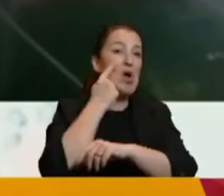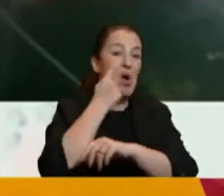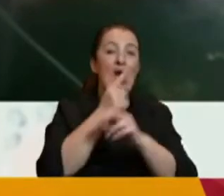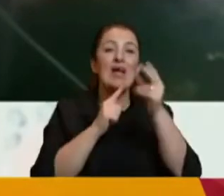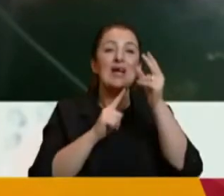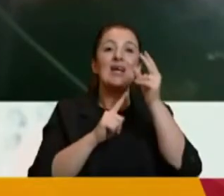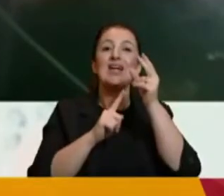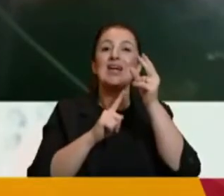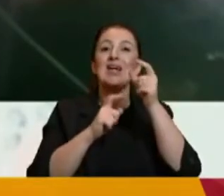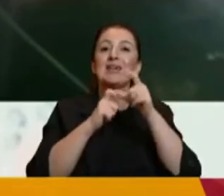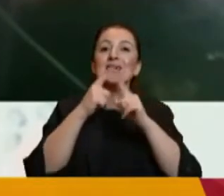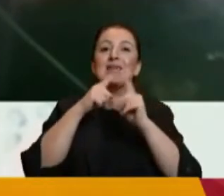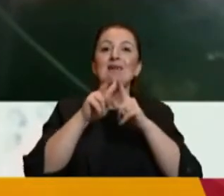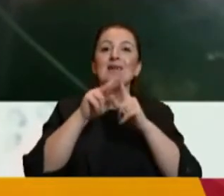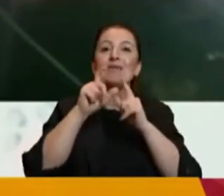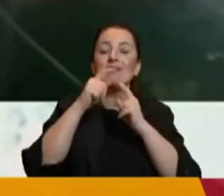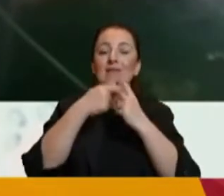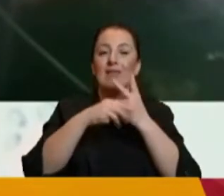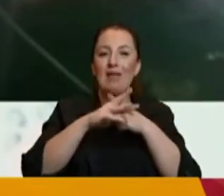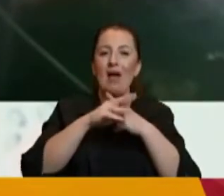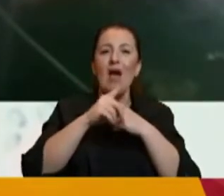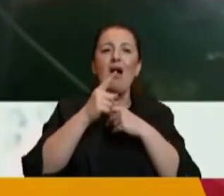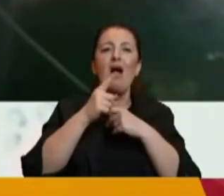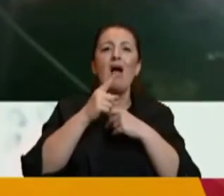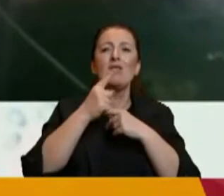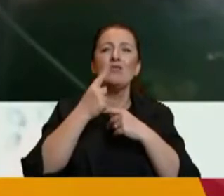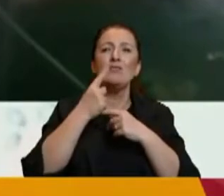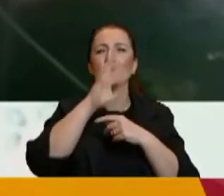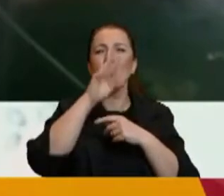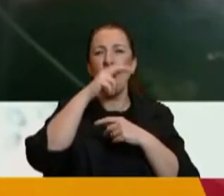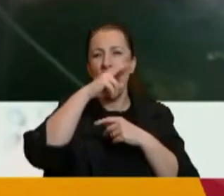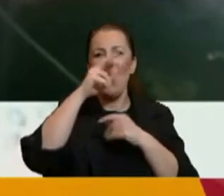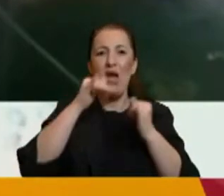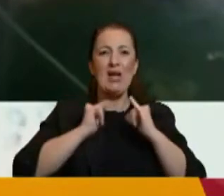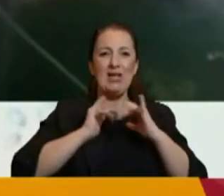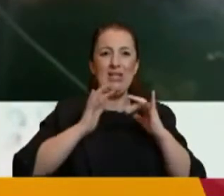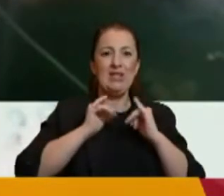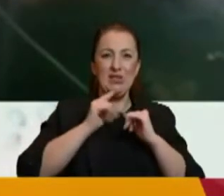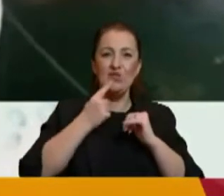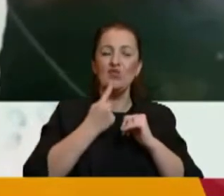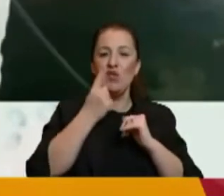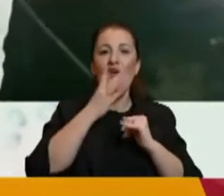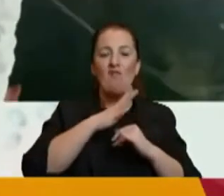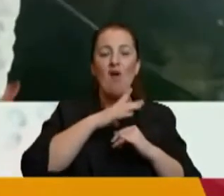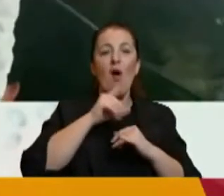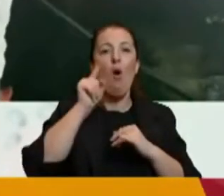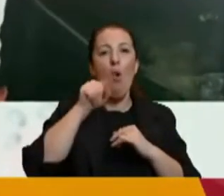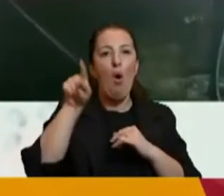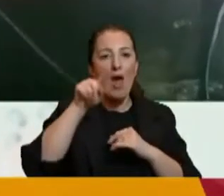zaman şikayetler geliyor koku şikayetleri bu bölgeyi de temizleyip